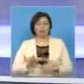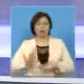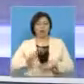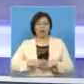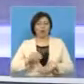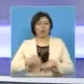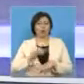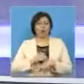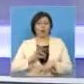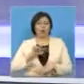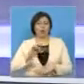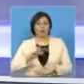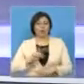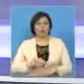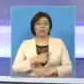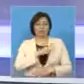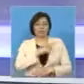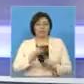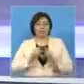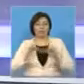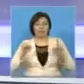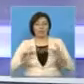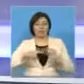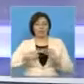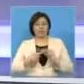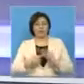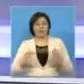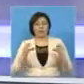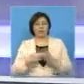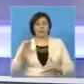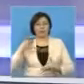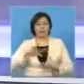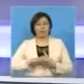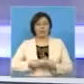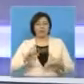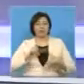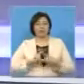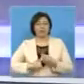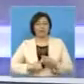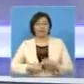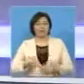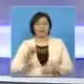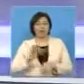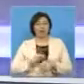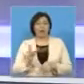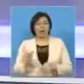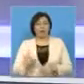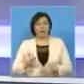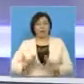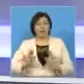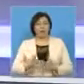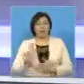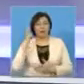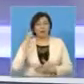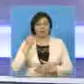әкімі Оңдасын Оразалин медициналық мекеменің материалдық техникалық базасымен танысып, коронавирус инфекциясына шалдыққан науқастардың жағдайын